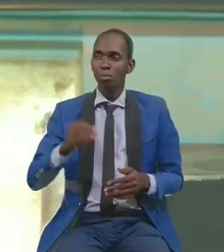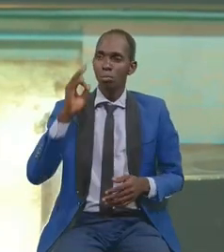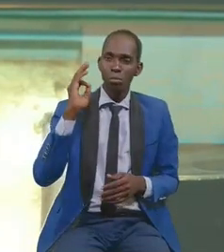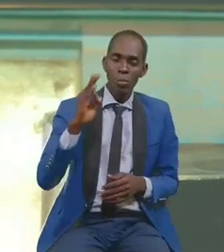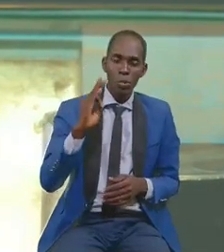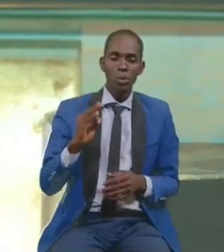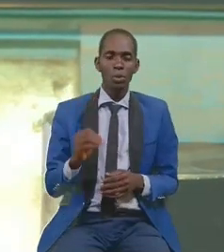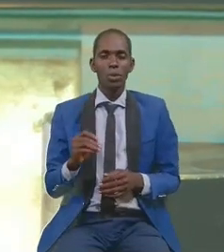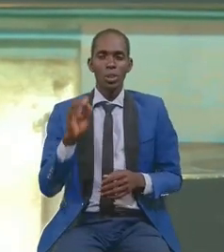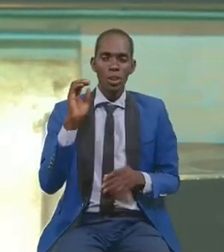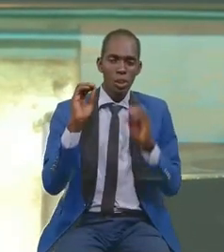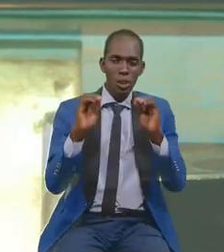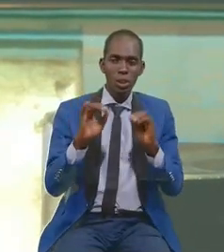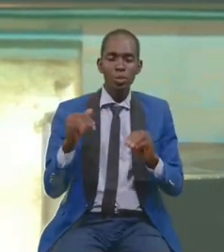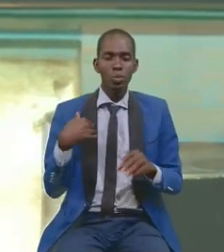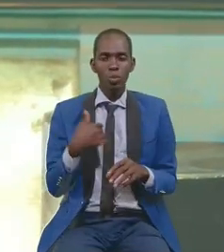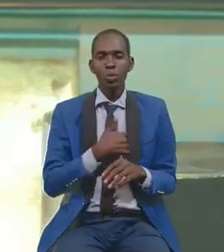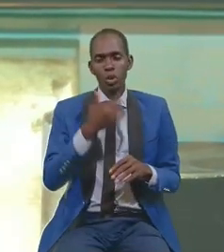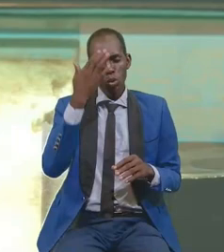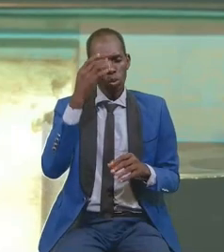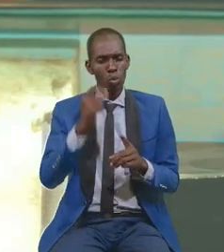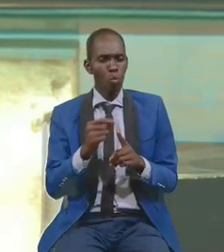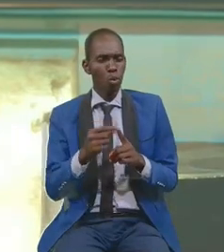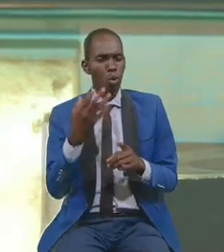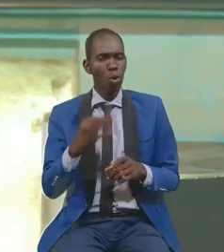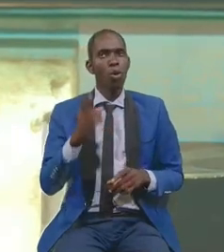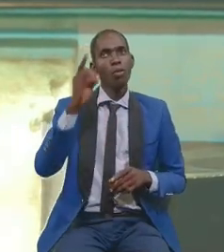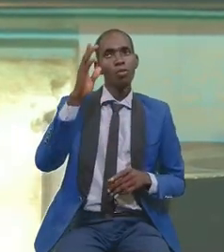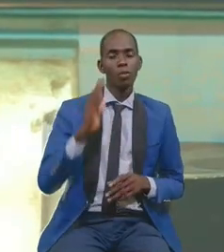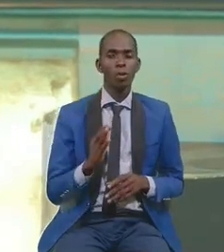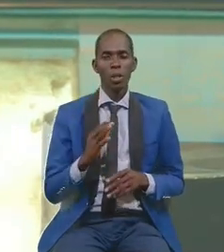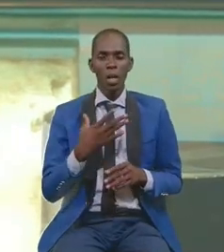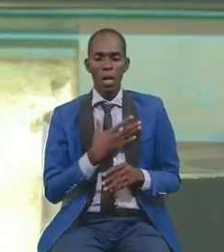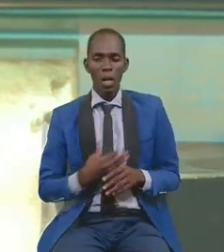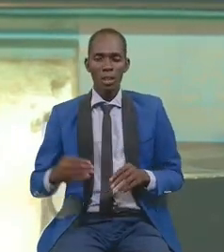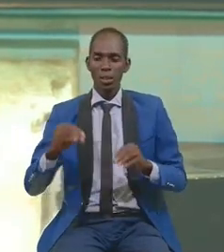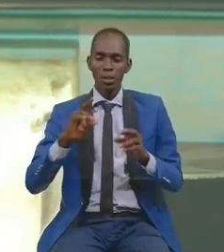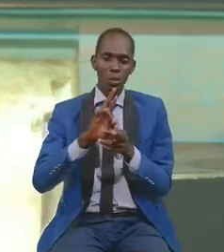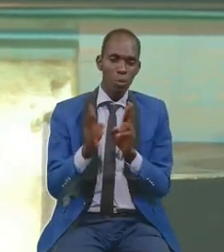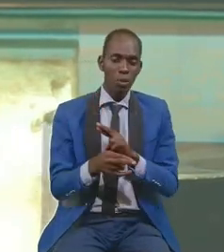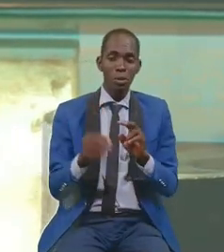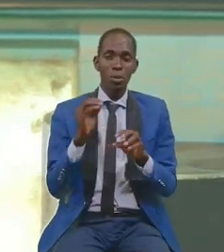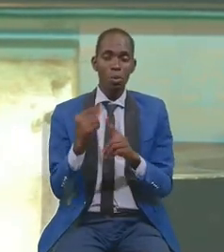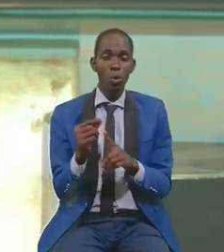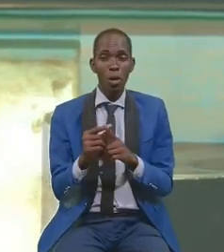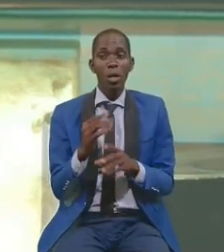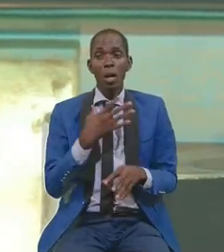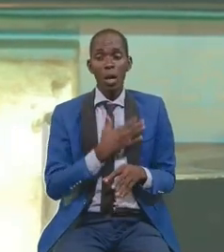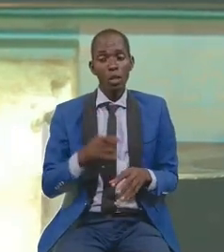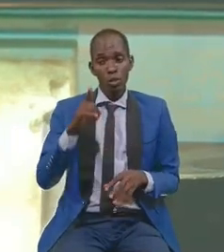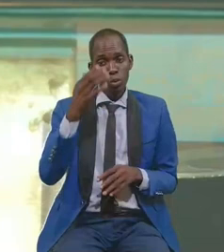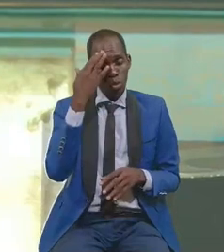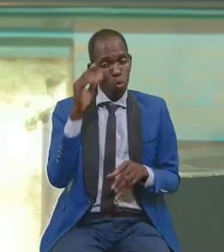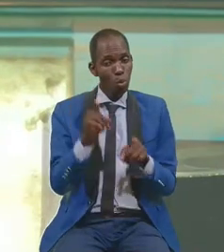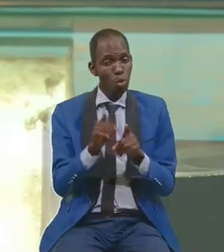connaissons la parole de Dieu. Allez, nous connaissons que la repentance est là. Alors, celui qui